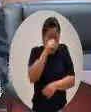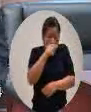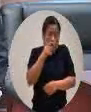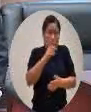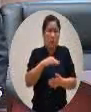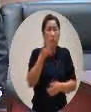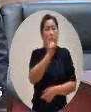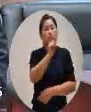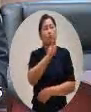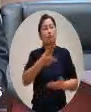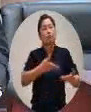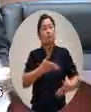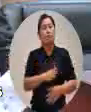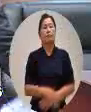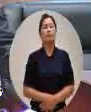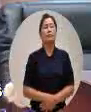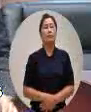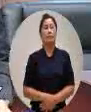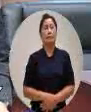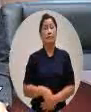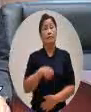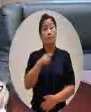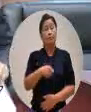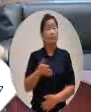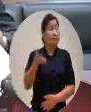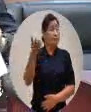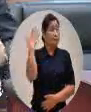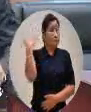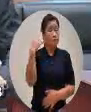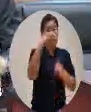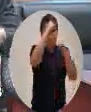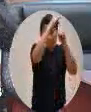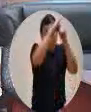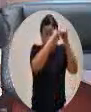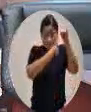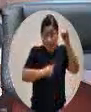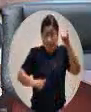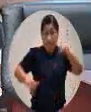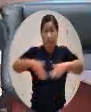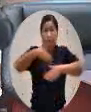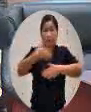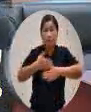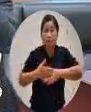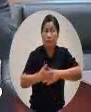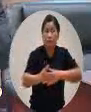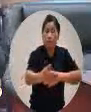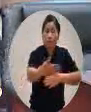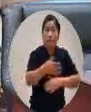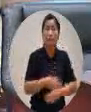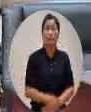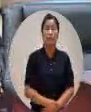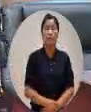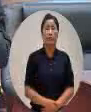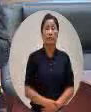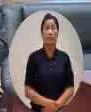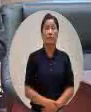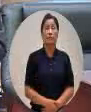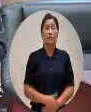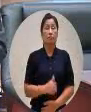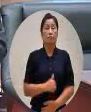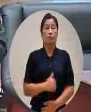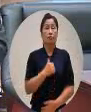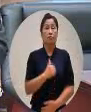跟大家來講這當初的這個整個的歷史的過程下一頁其實齁